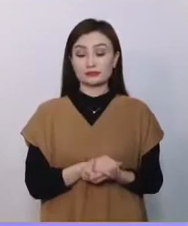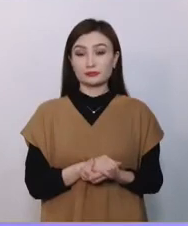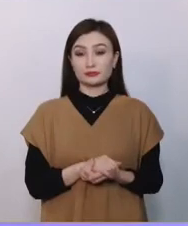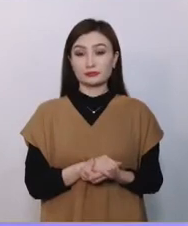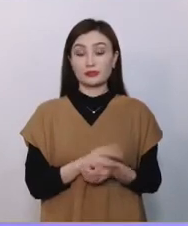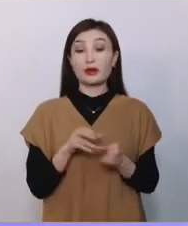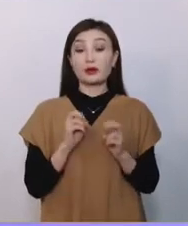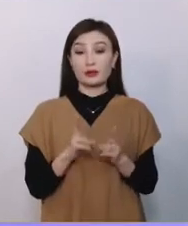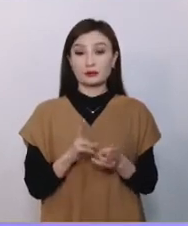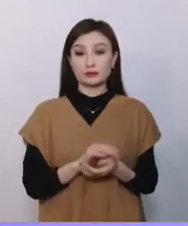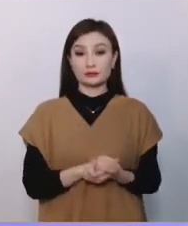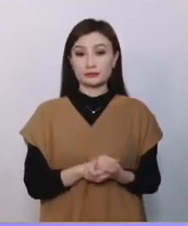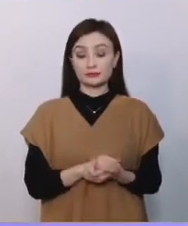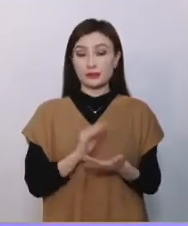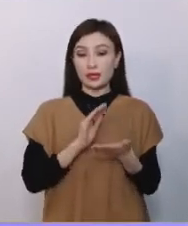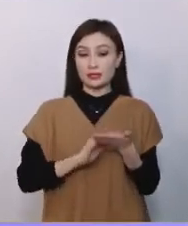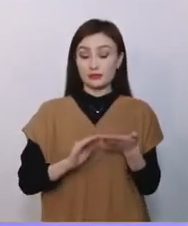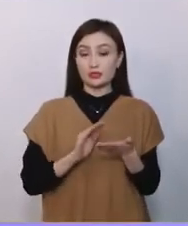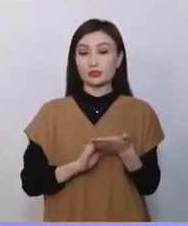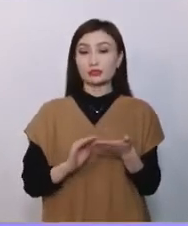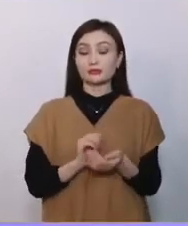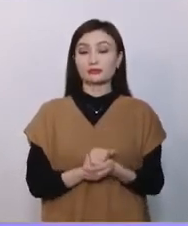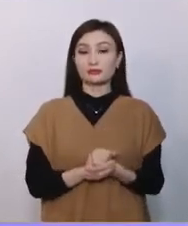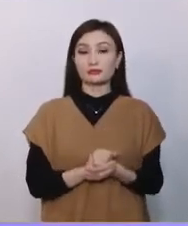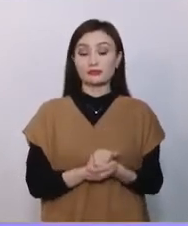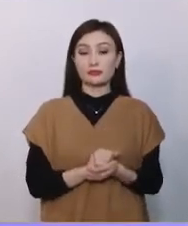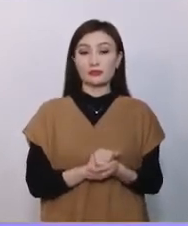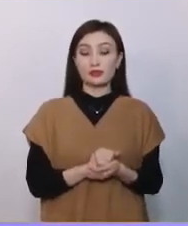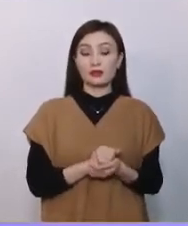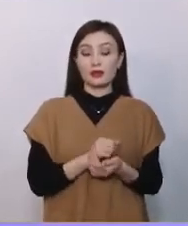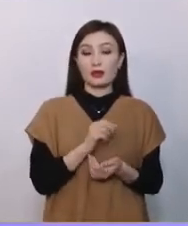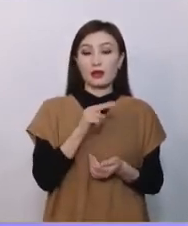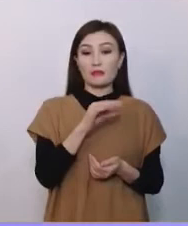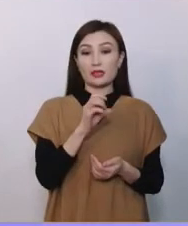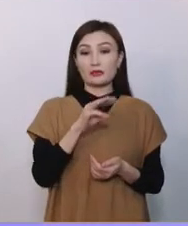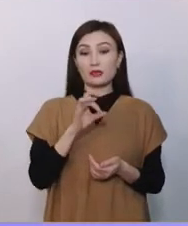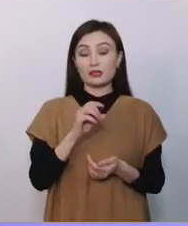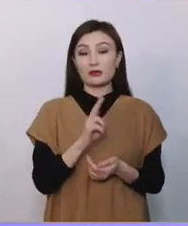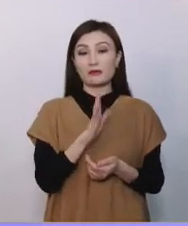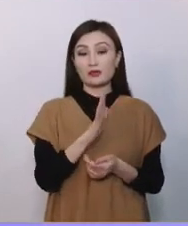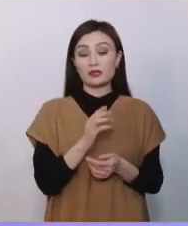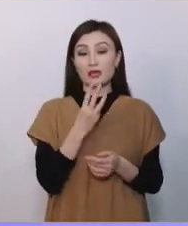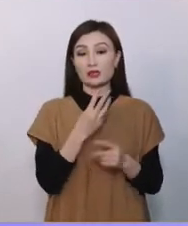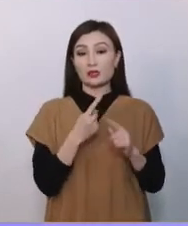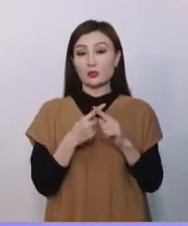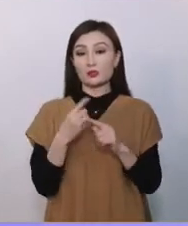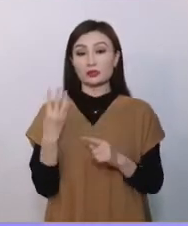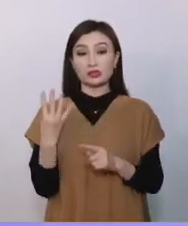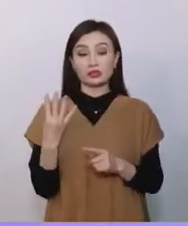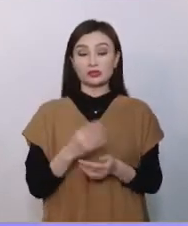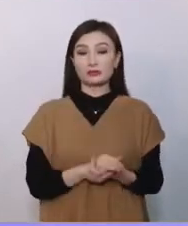как запишите выражение периметр квадрата равняется 3 умножить на 4